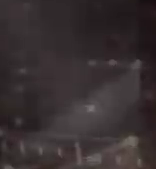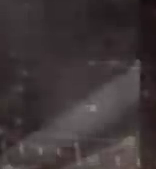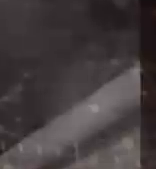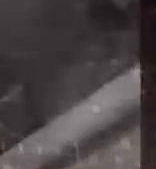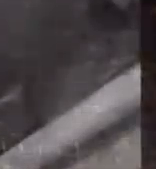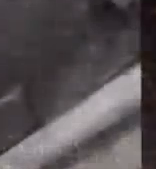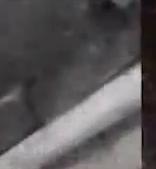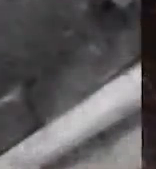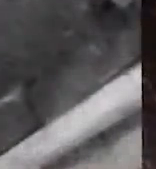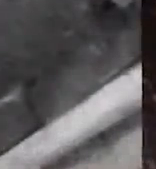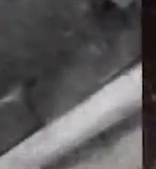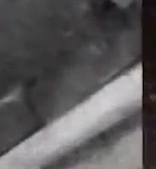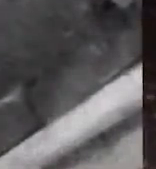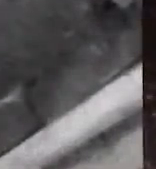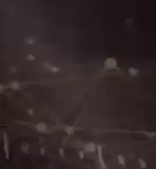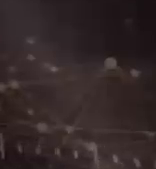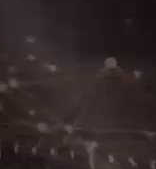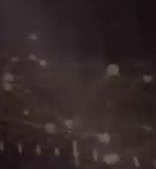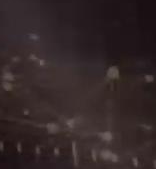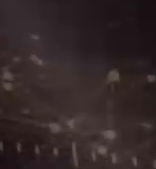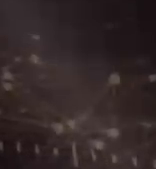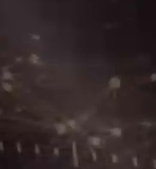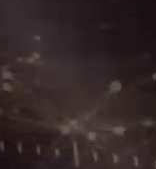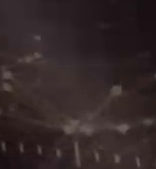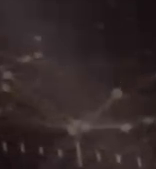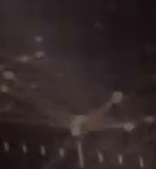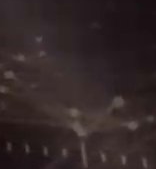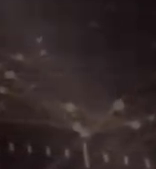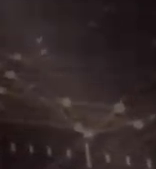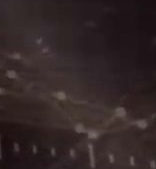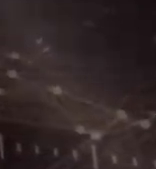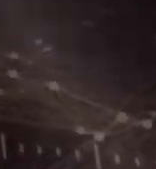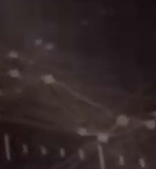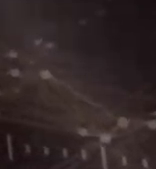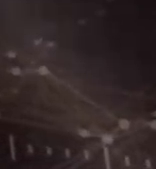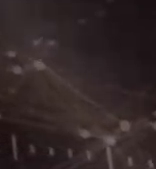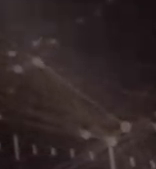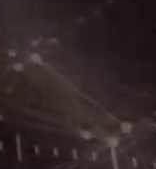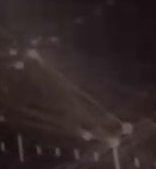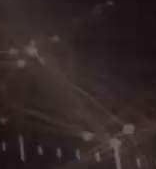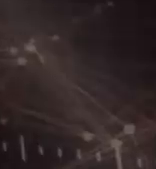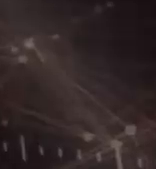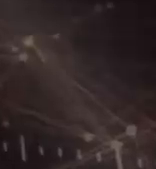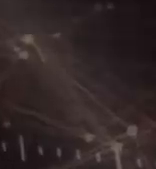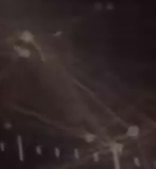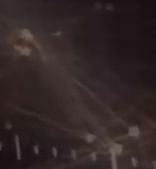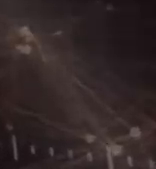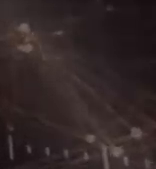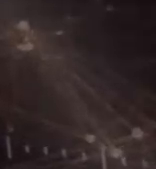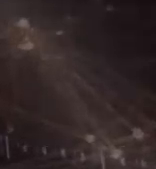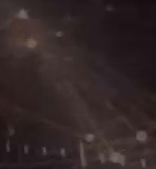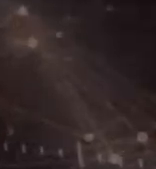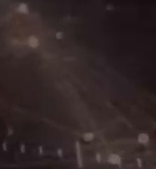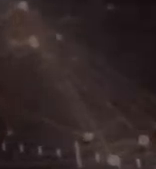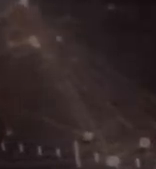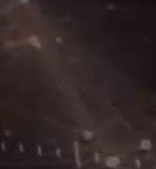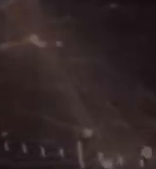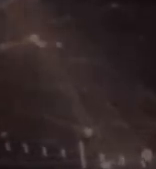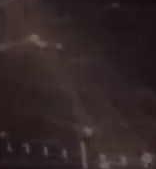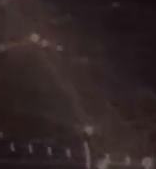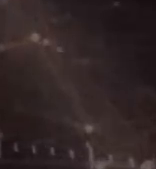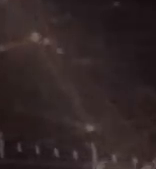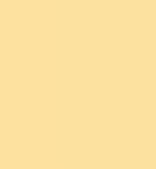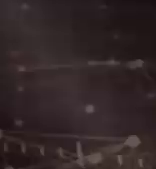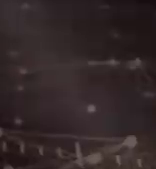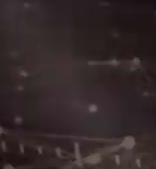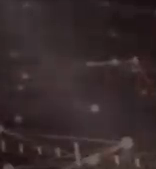palikuran, marumi. Pag tumatawag kami sa Magic Knight, hindi kami pinapansin. Kaya lumalapit kami sa iyo na tulungan mo kami na